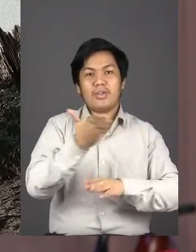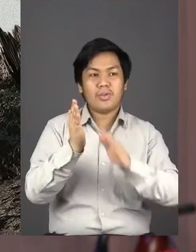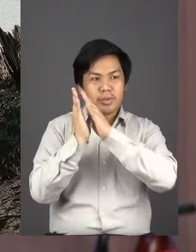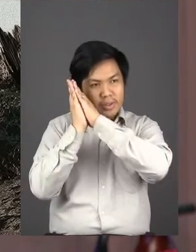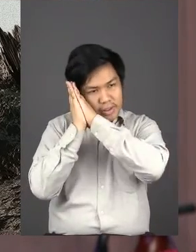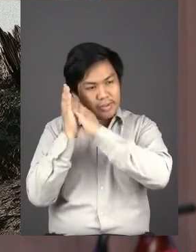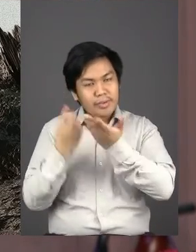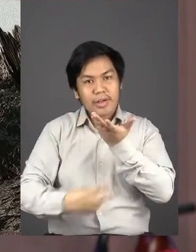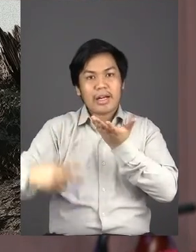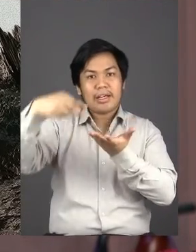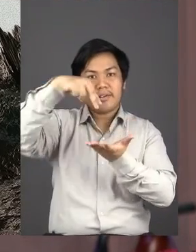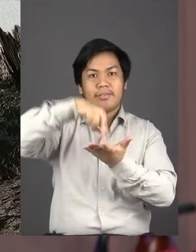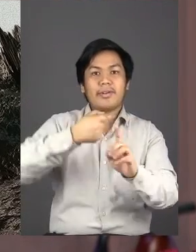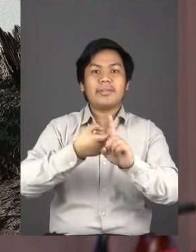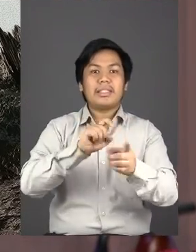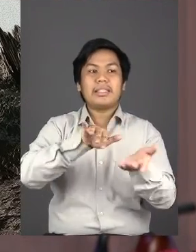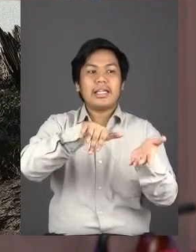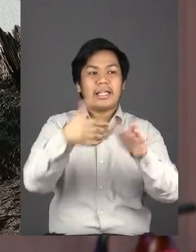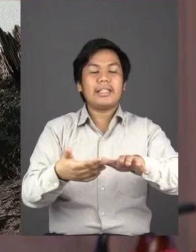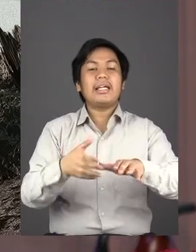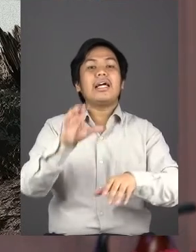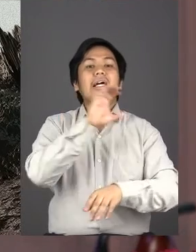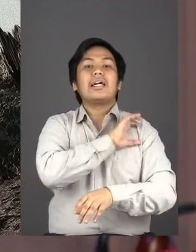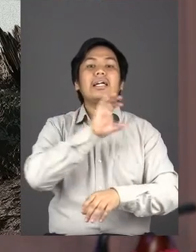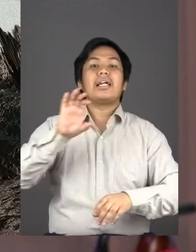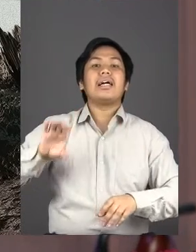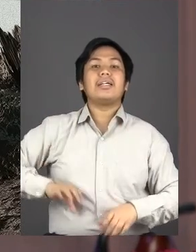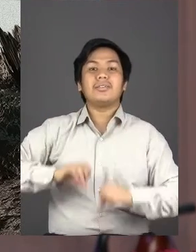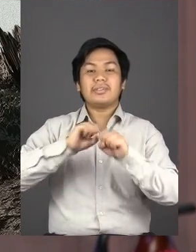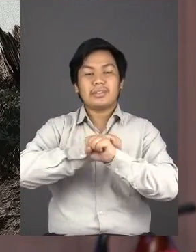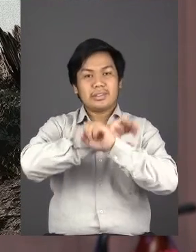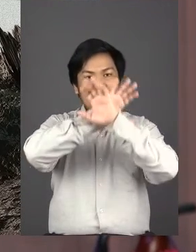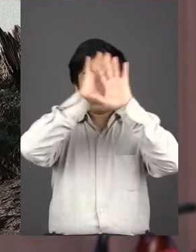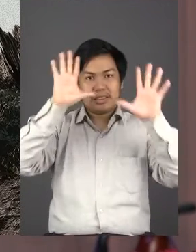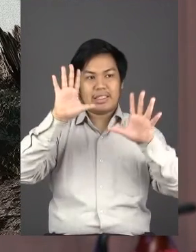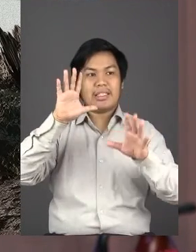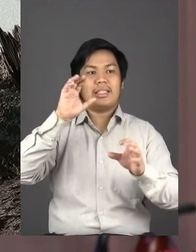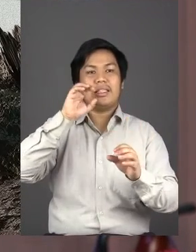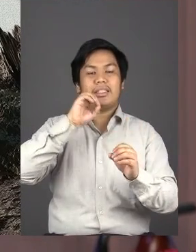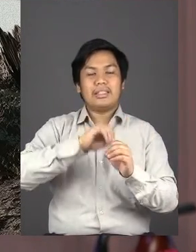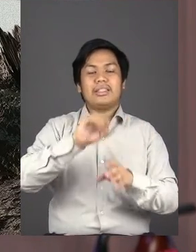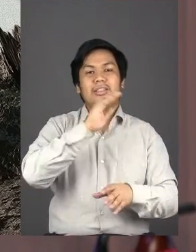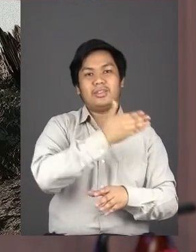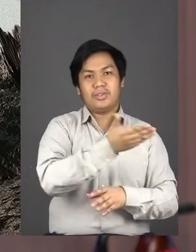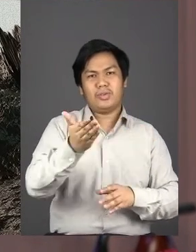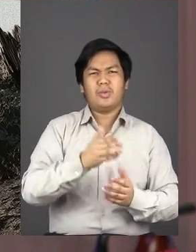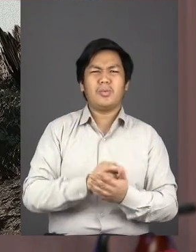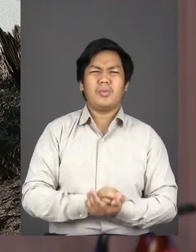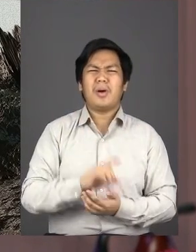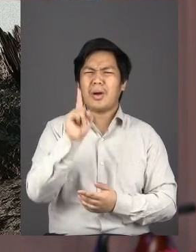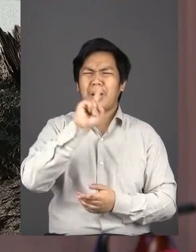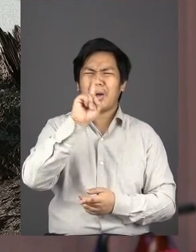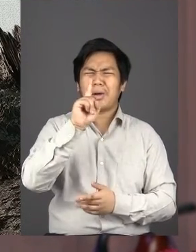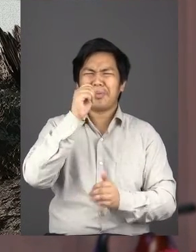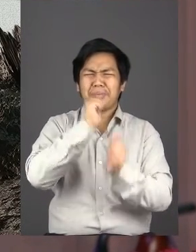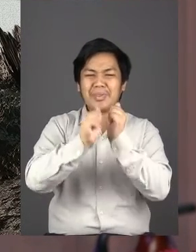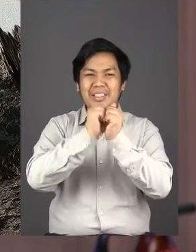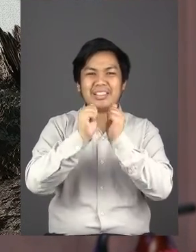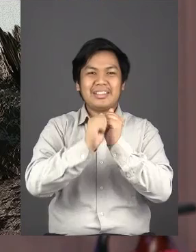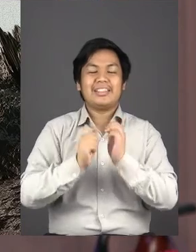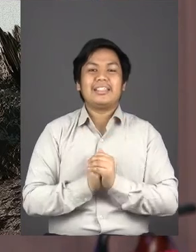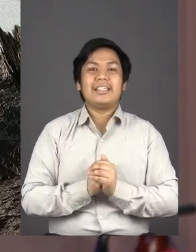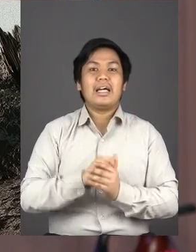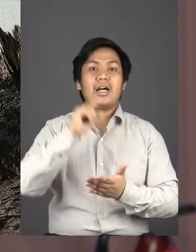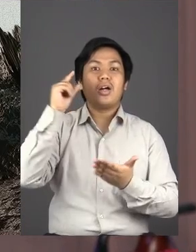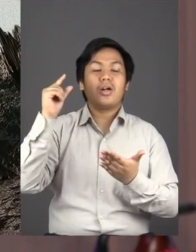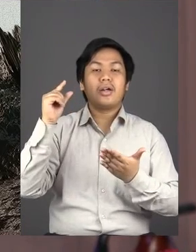dead, and Christ will shine on you. Ano po ba yun? Nakakamangha, no? Yun po ay